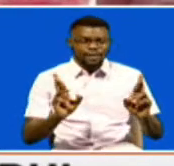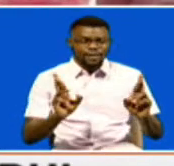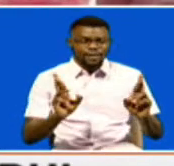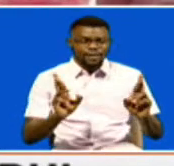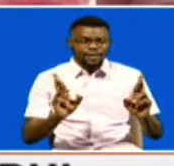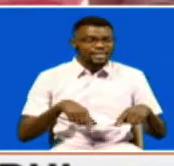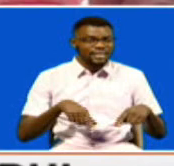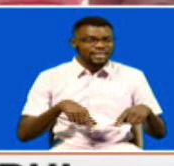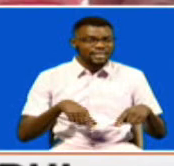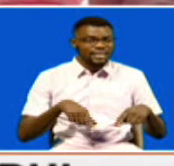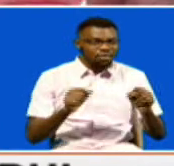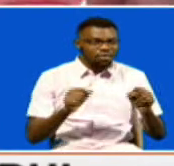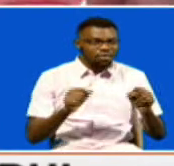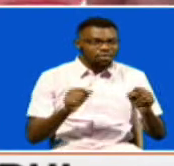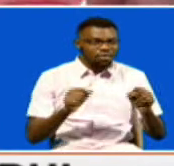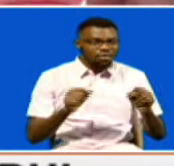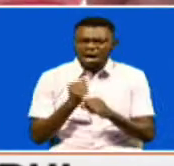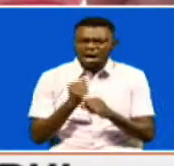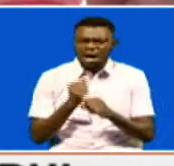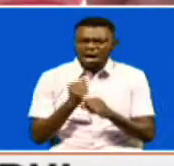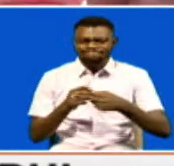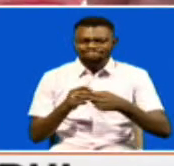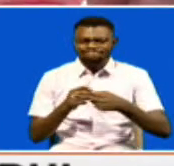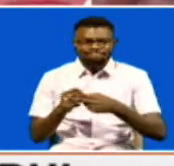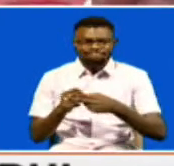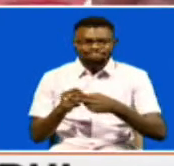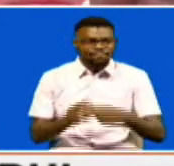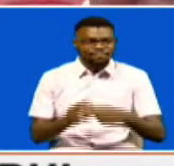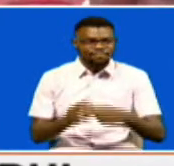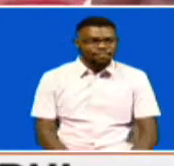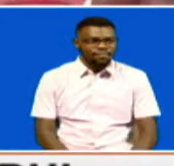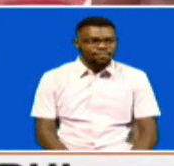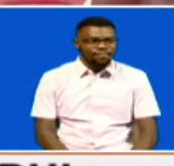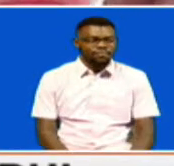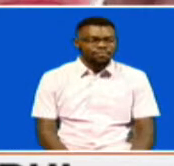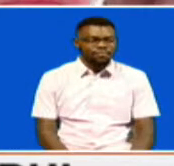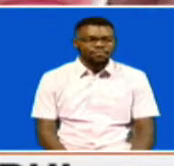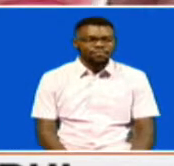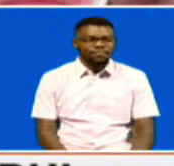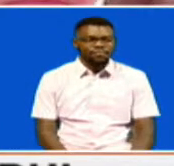deliver in a short while some